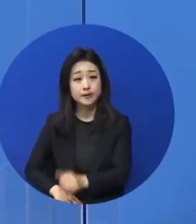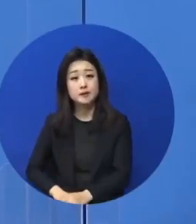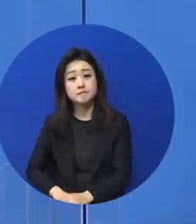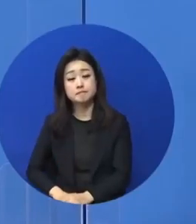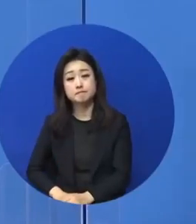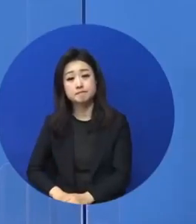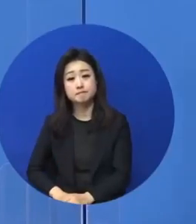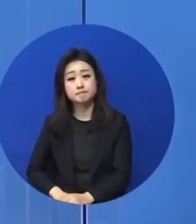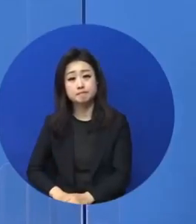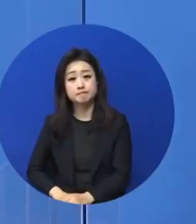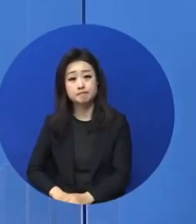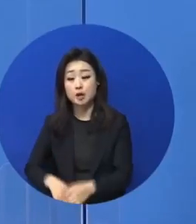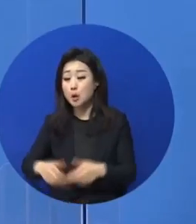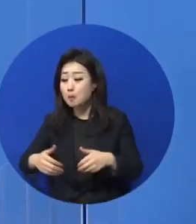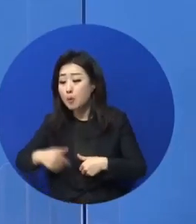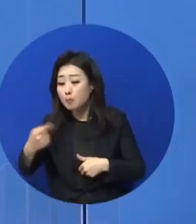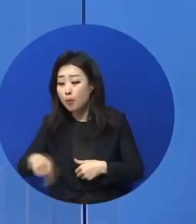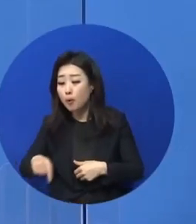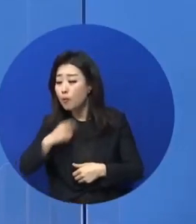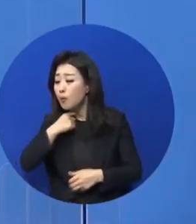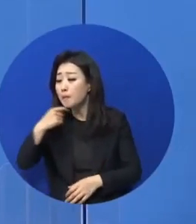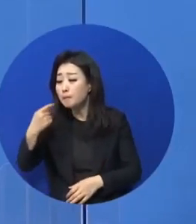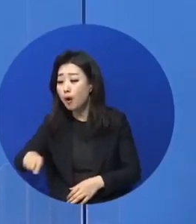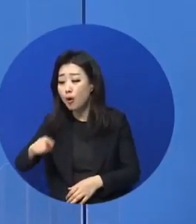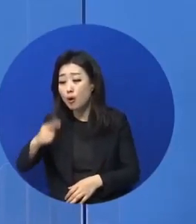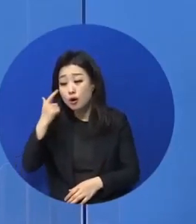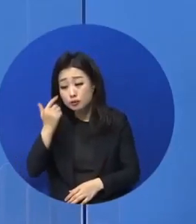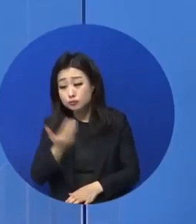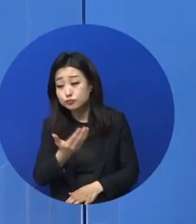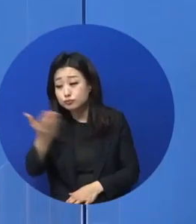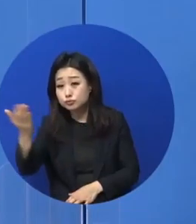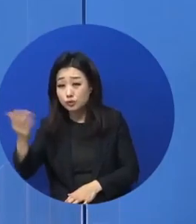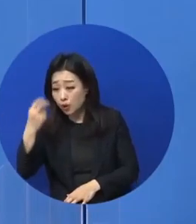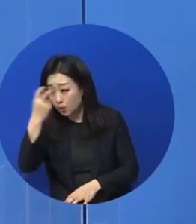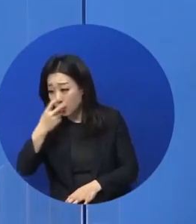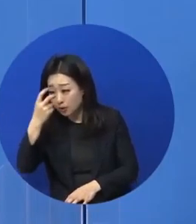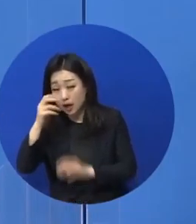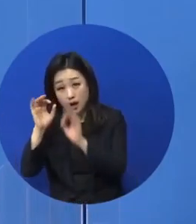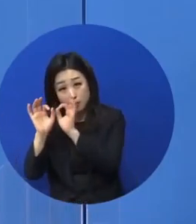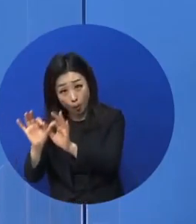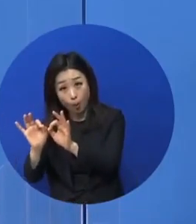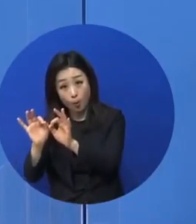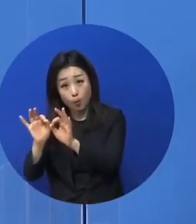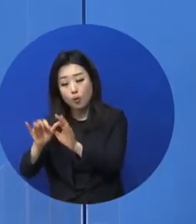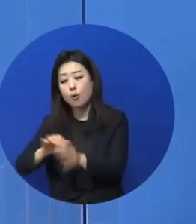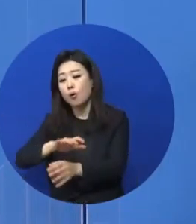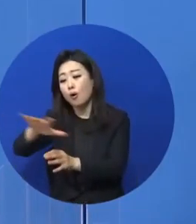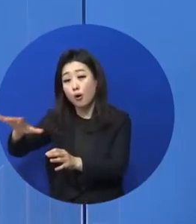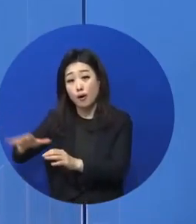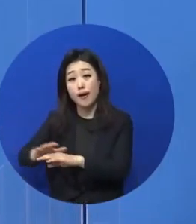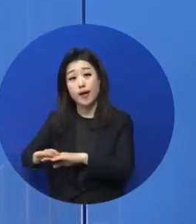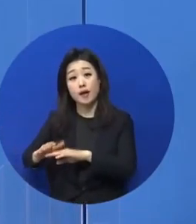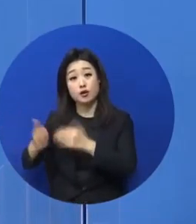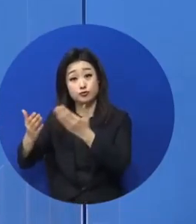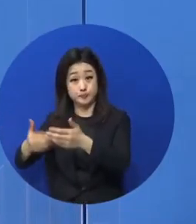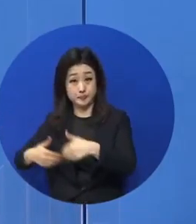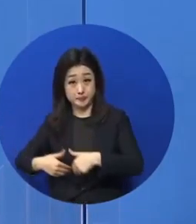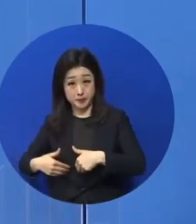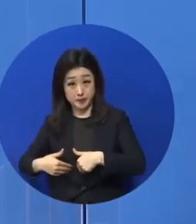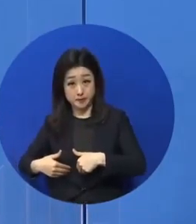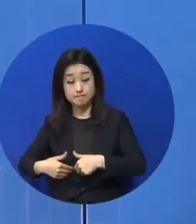그분들이 어떤 필요를 더 많이 느끼고 계신지 조사도 철저하게 해서 거기에 따르는 적절한 대응과 지원을 해야